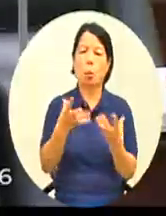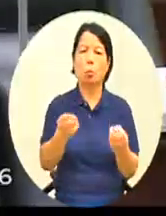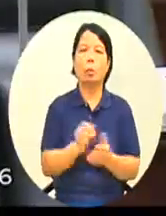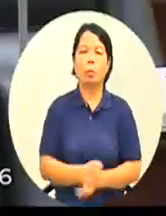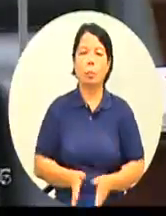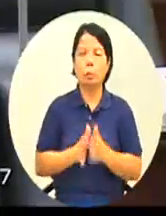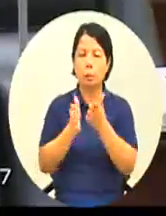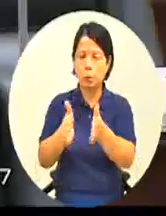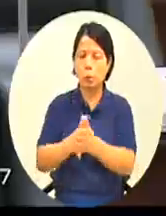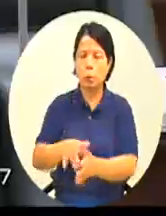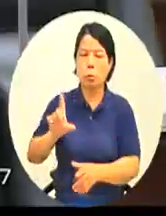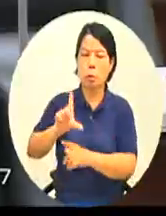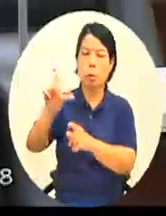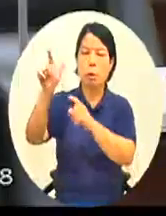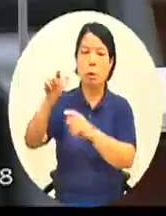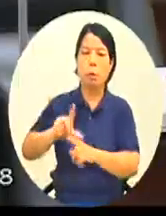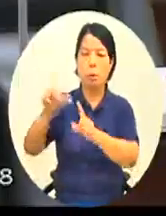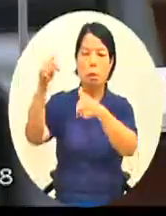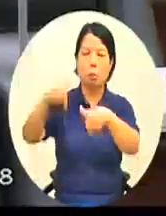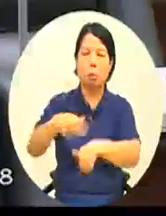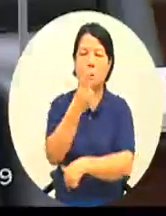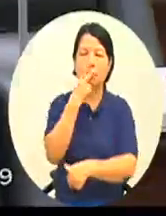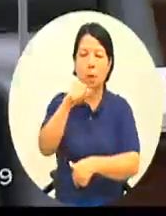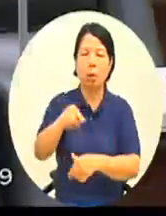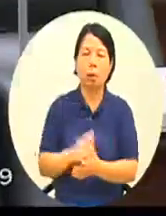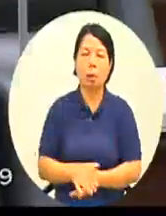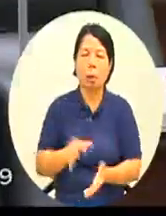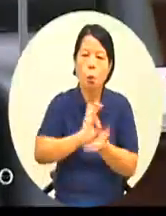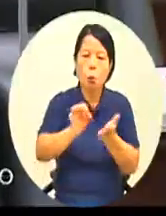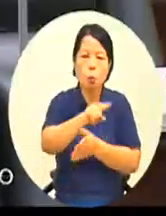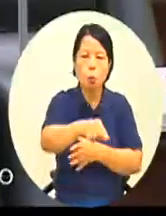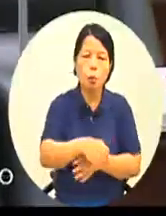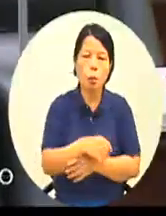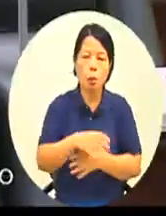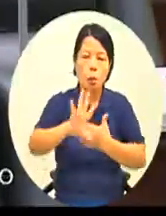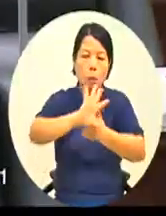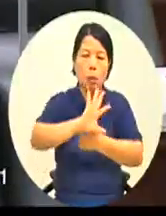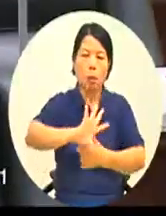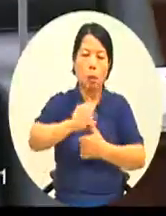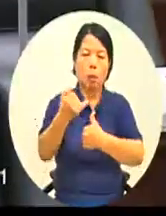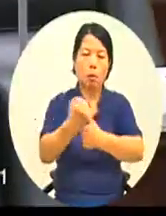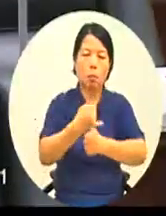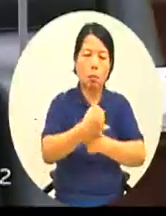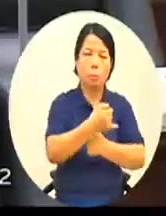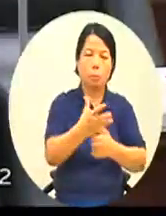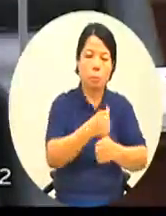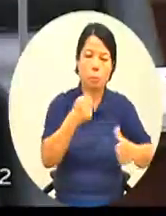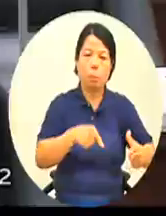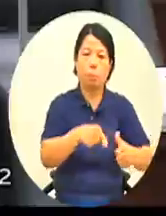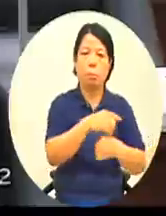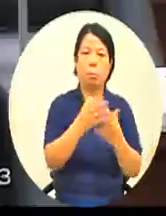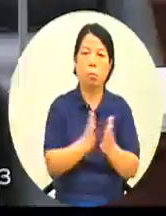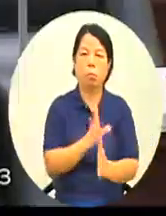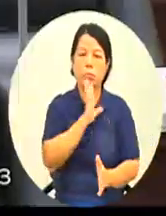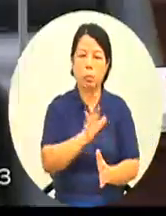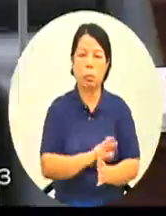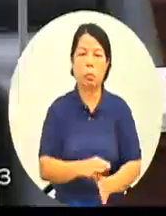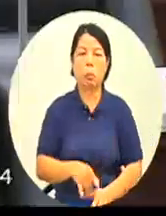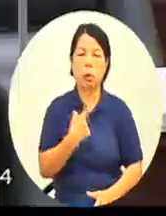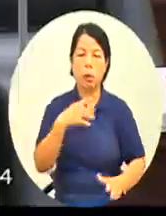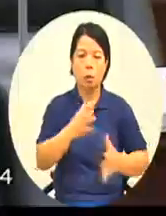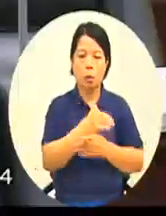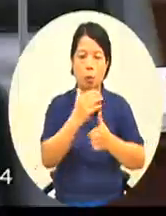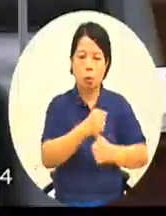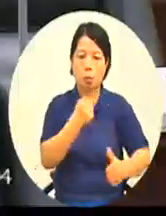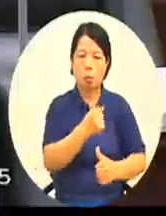向政策，然后如何运用我们这些新住民这些外籍配偶或者是新住民之子这些二代